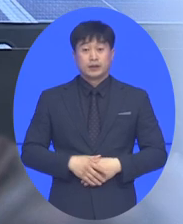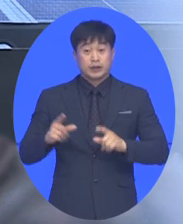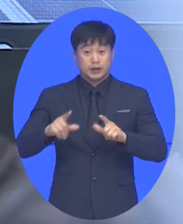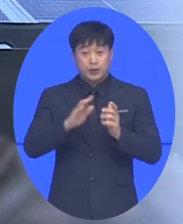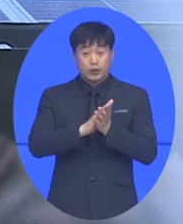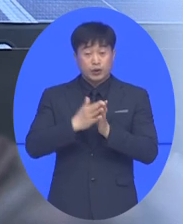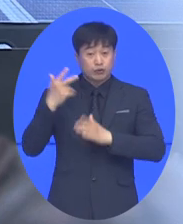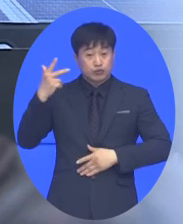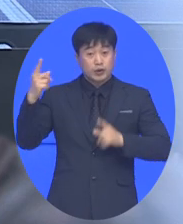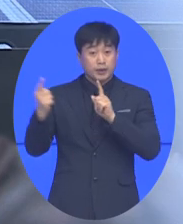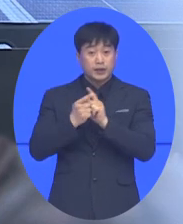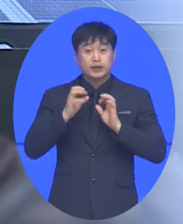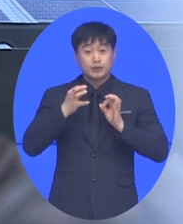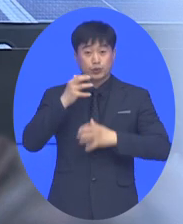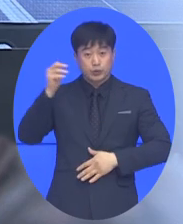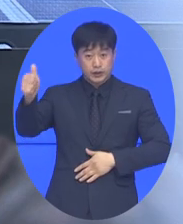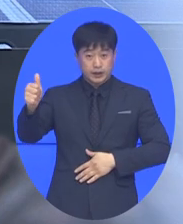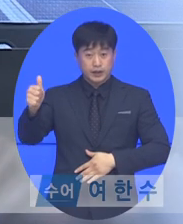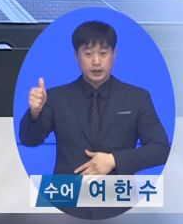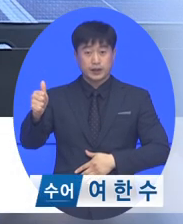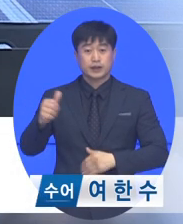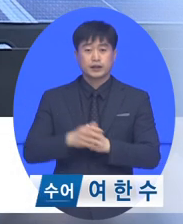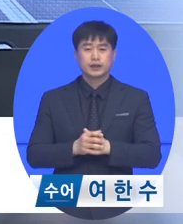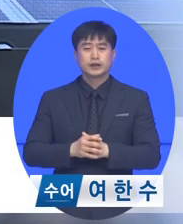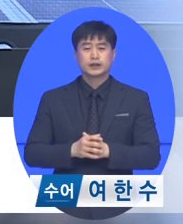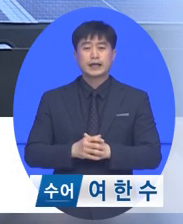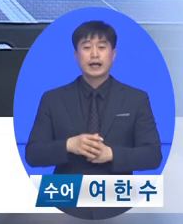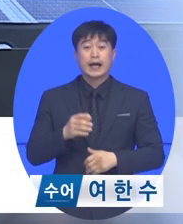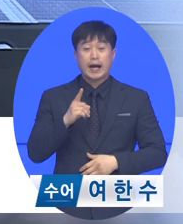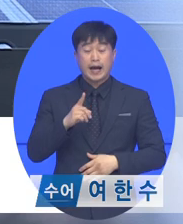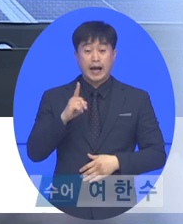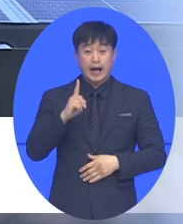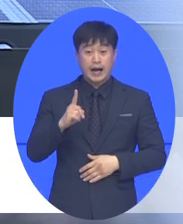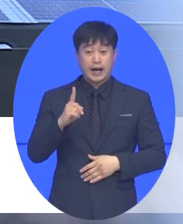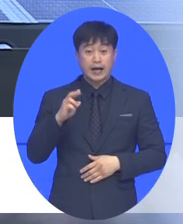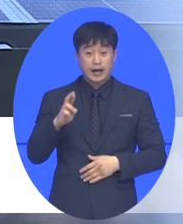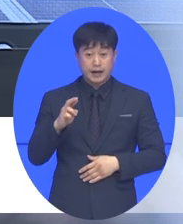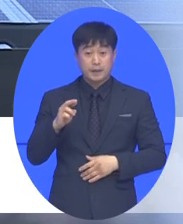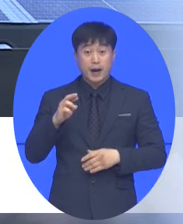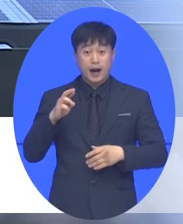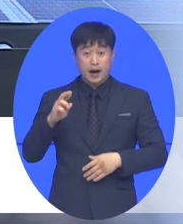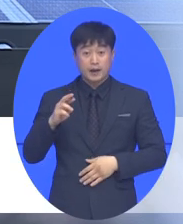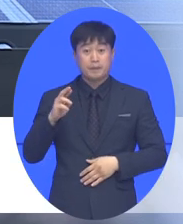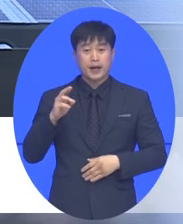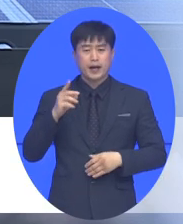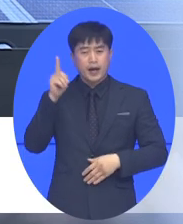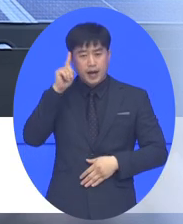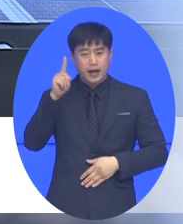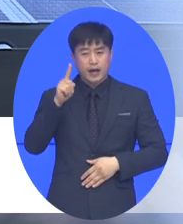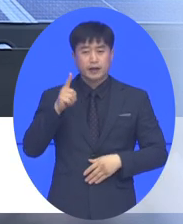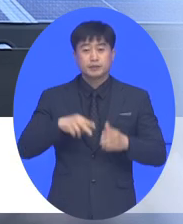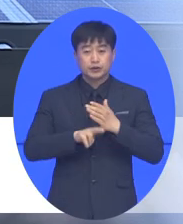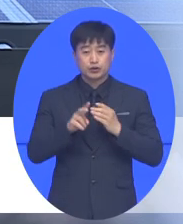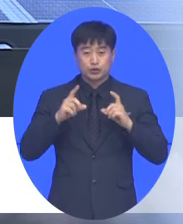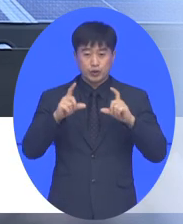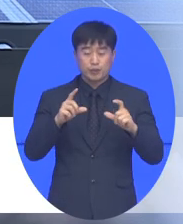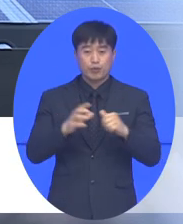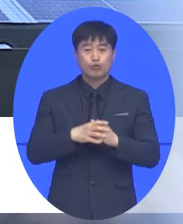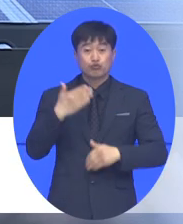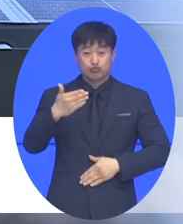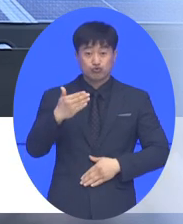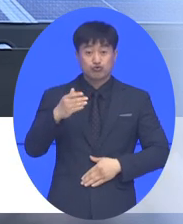기후변화 주간을 맞아 김동연 지사는 아리백 비전 발표를 했습니다. 핵심은 원전 6기 설비 규모인